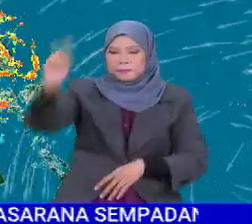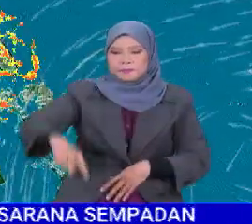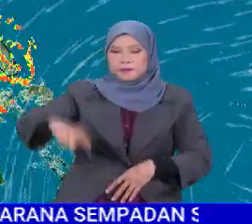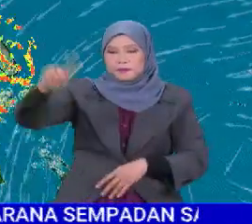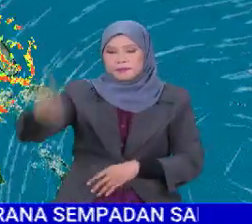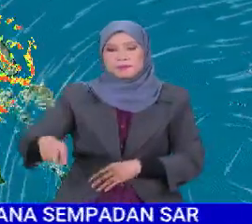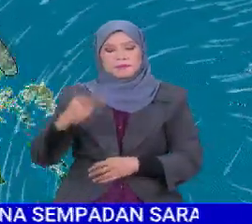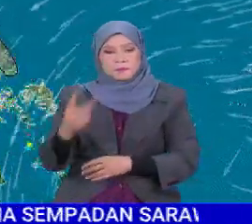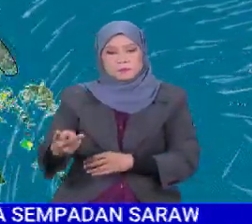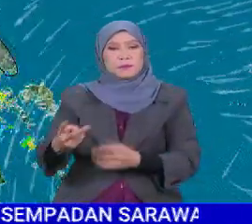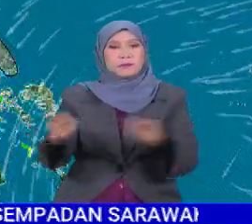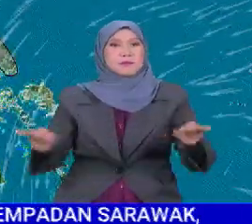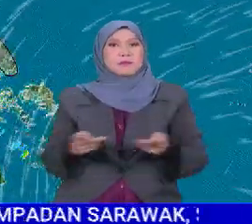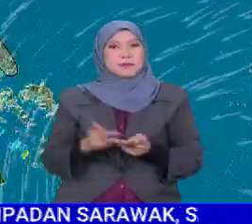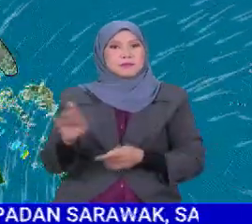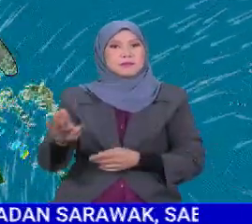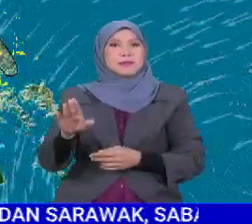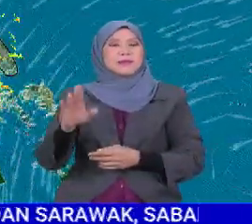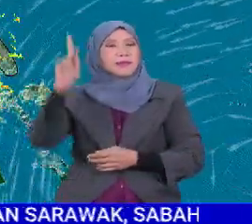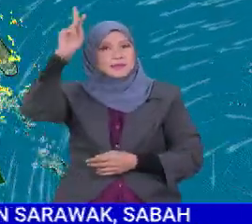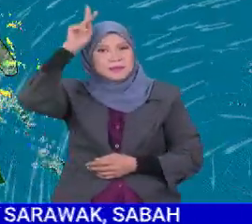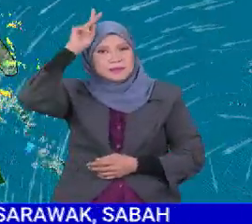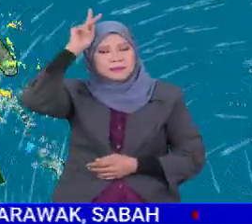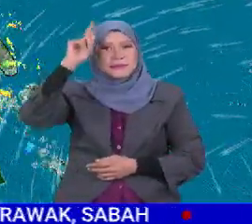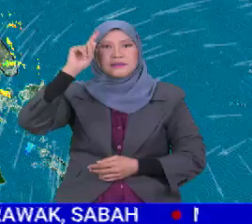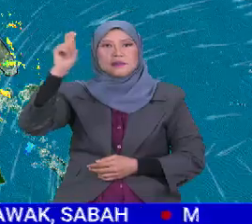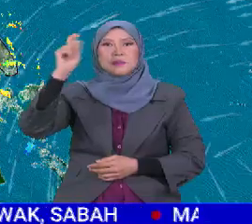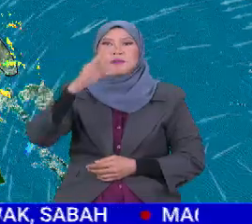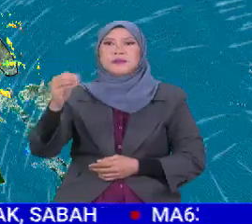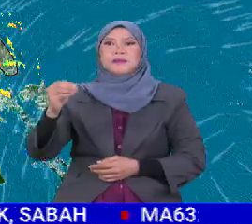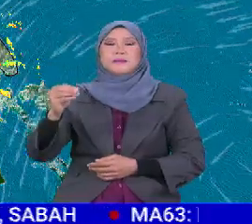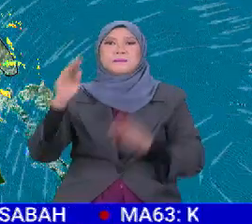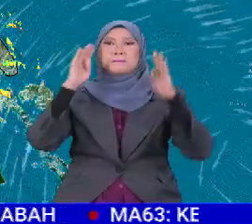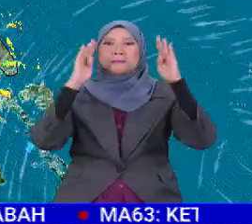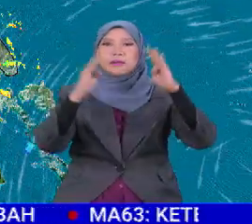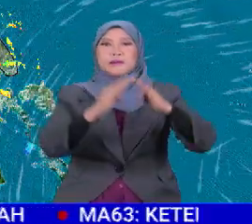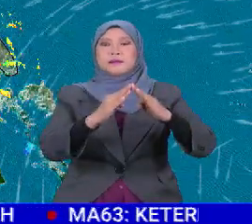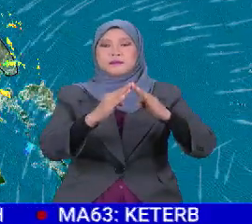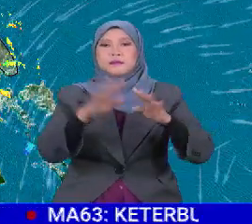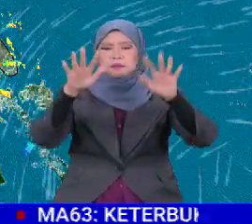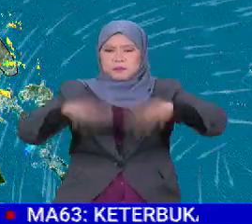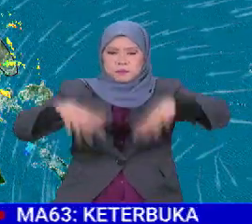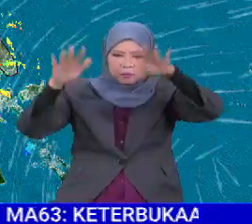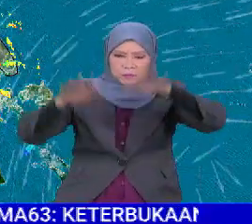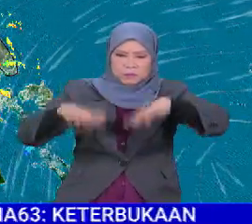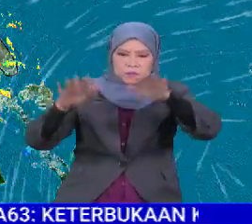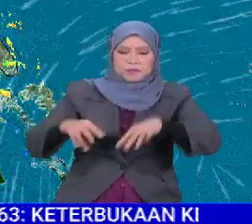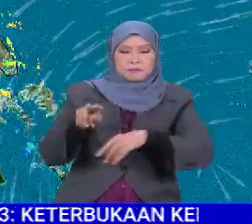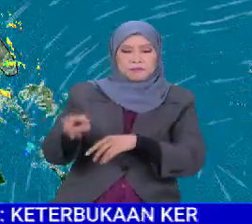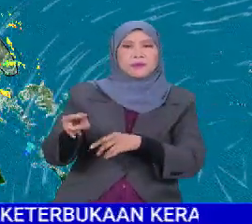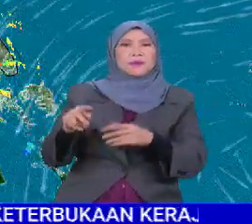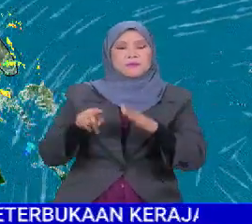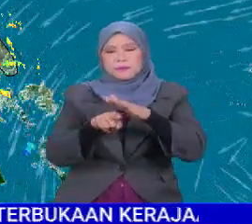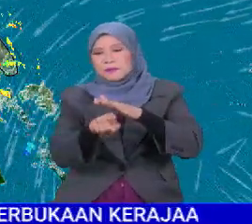kita dapat lihat melibatkan kawasan di sekitar negeri Kelantan, Terengganu dan juga sedikit di negeri Pahang. Keadaan hujan juga turut dilihat di